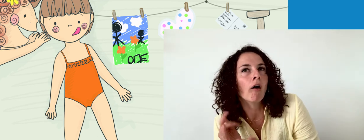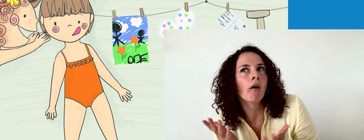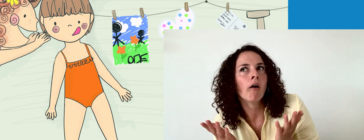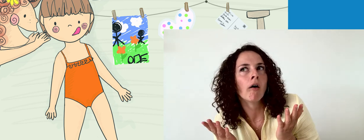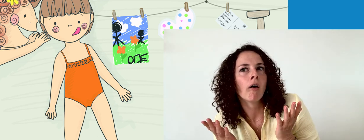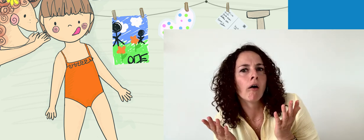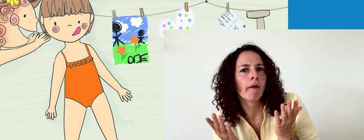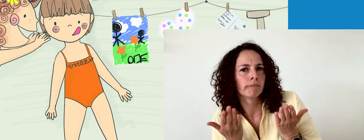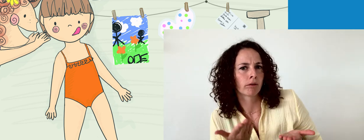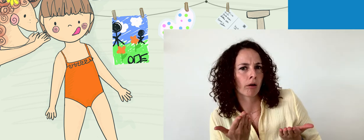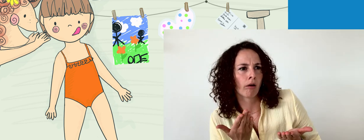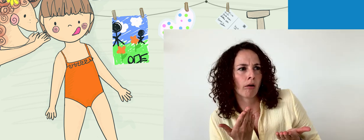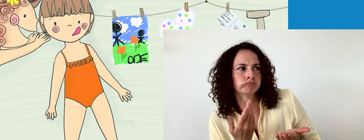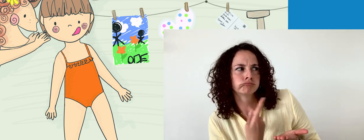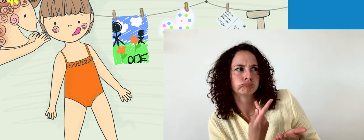we dan precies vandaag?